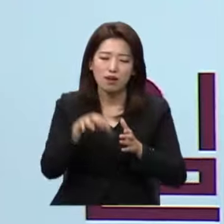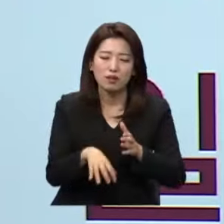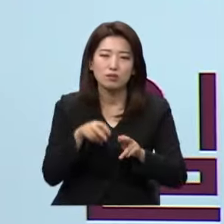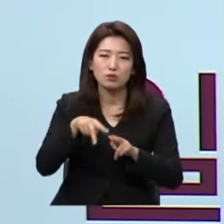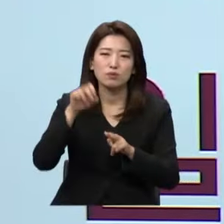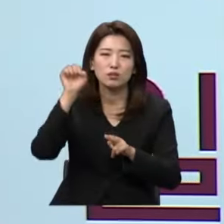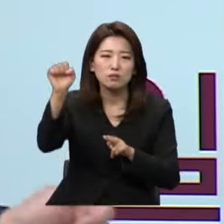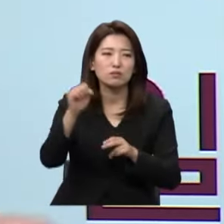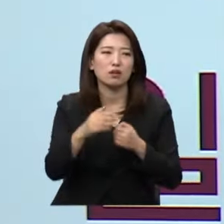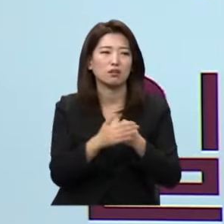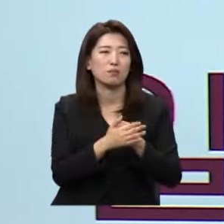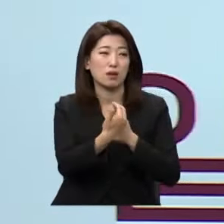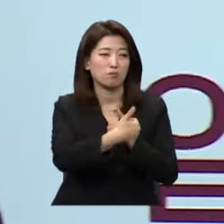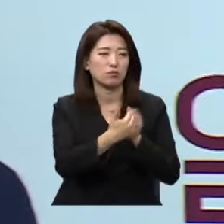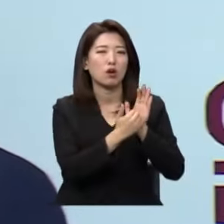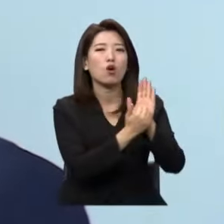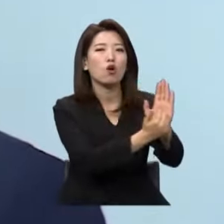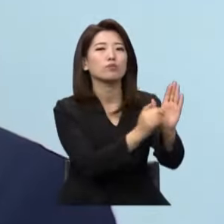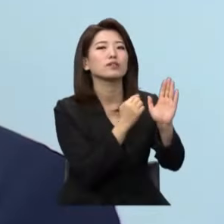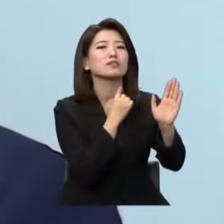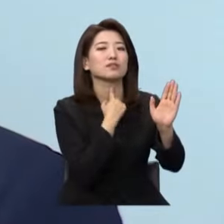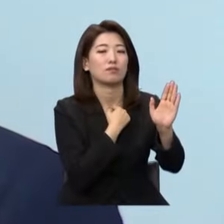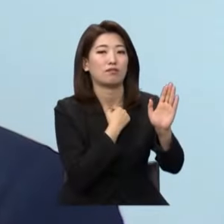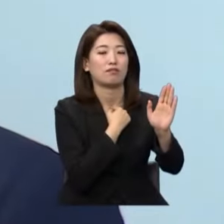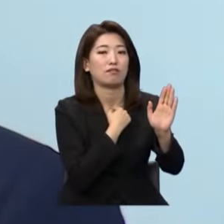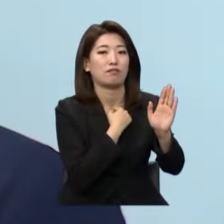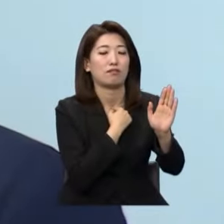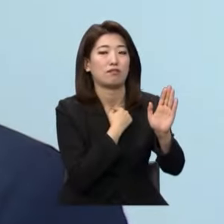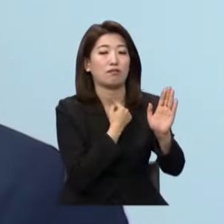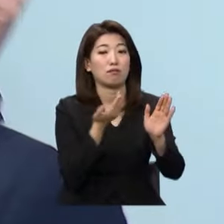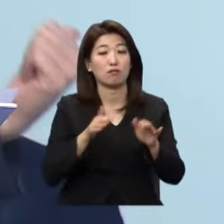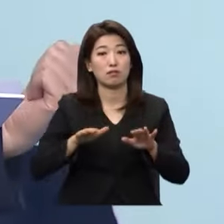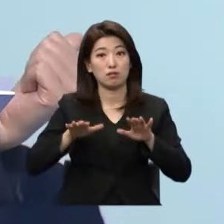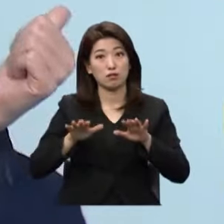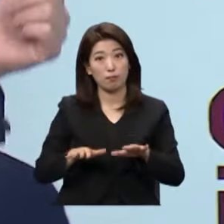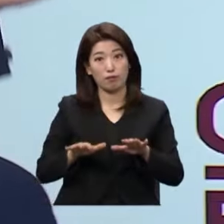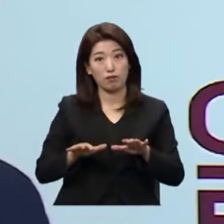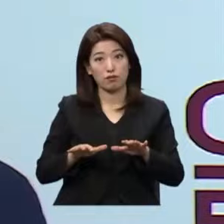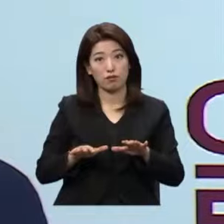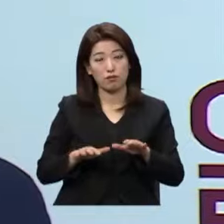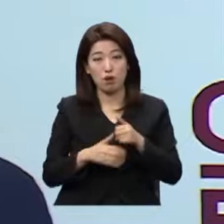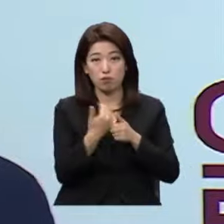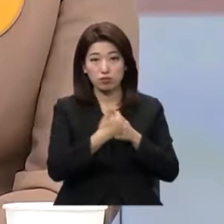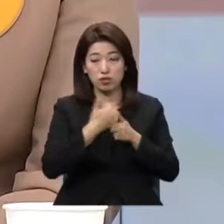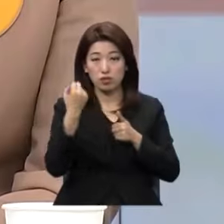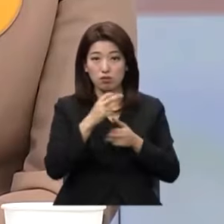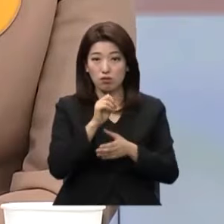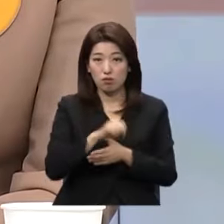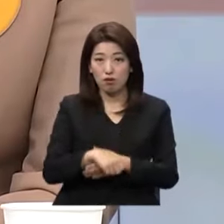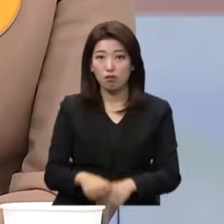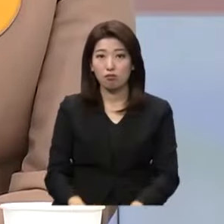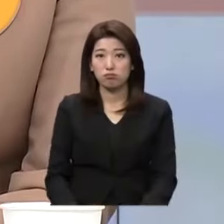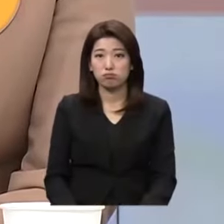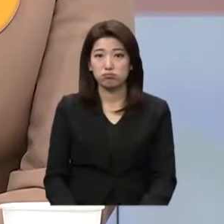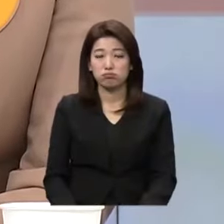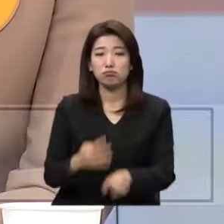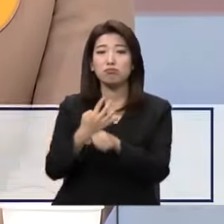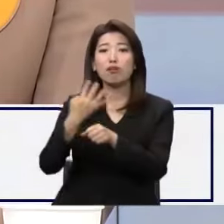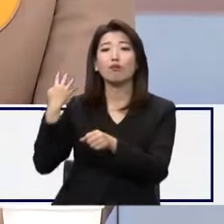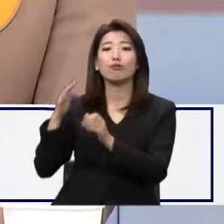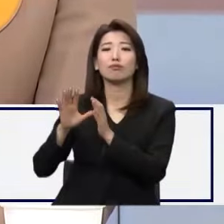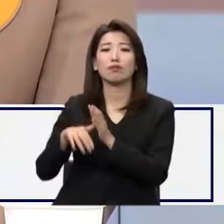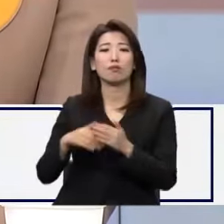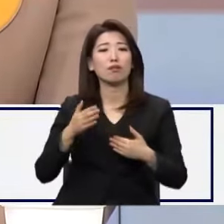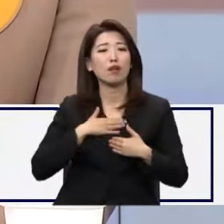띄고 있는 건데 장윤미 변호사님 근데 그렇다고 하면 이때는 내가 험지 전용 철세 아닌데 였었는데